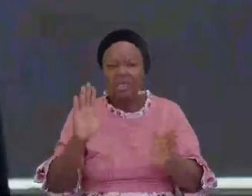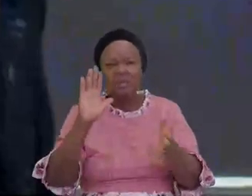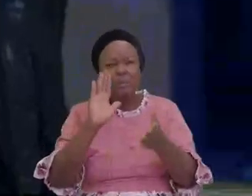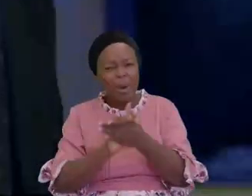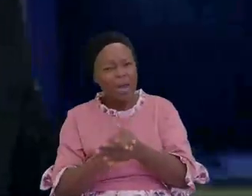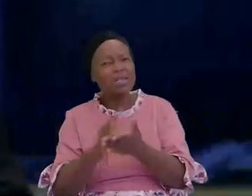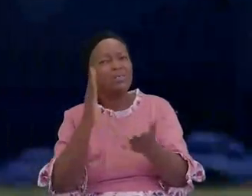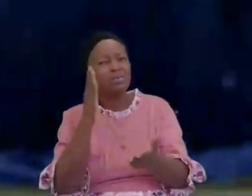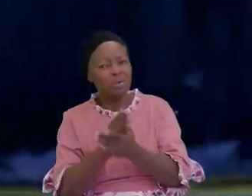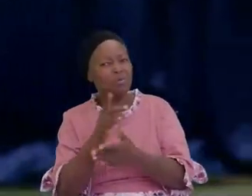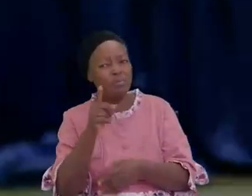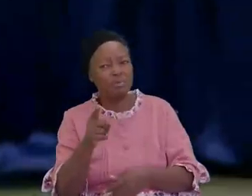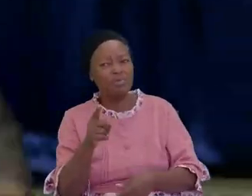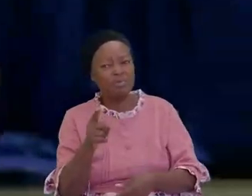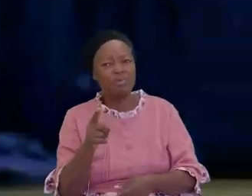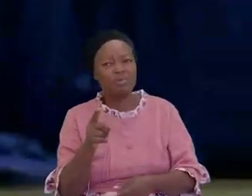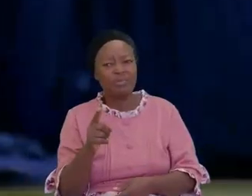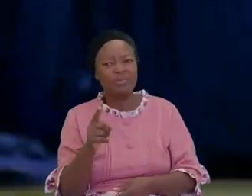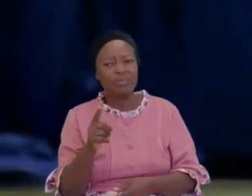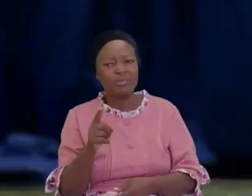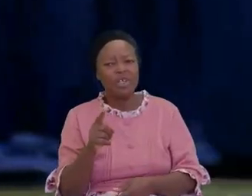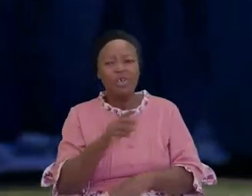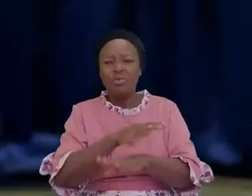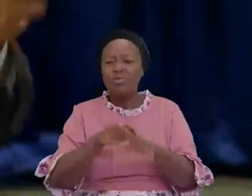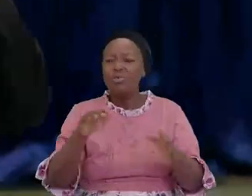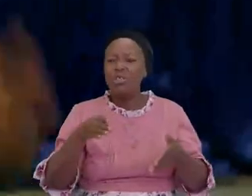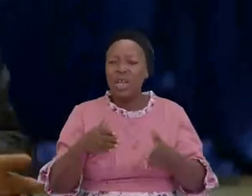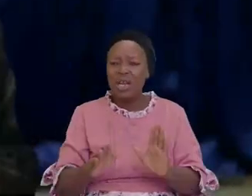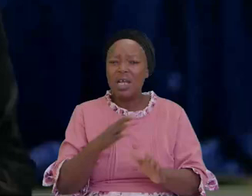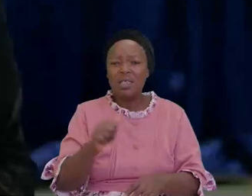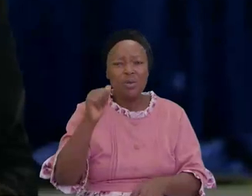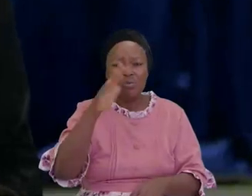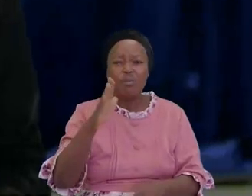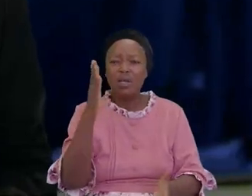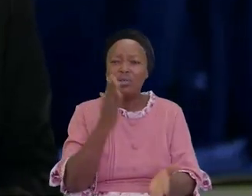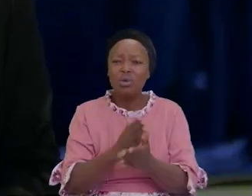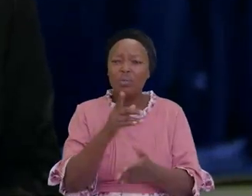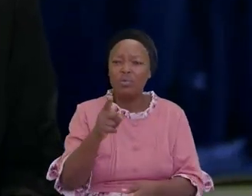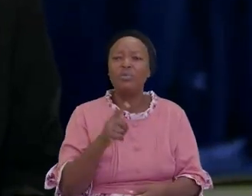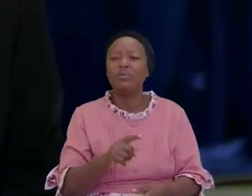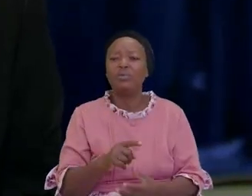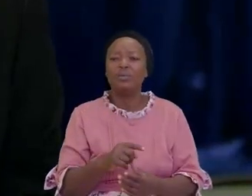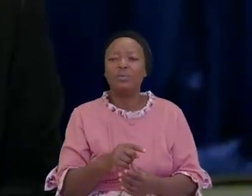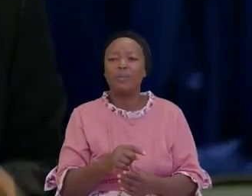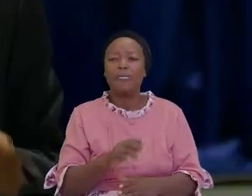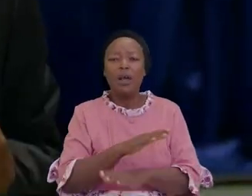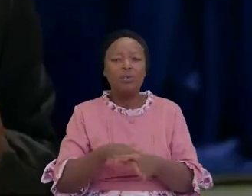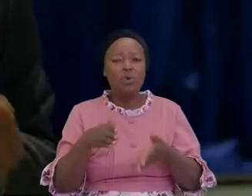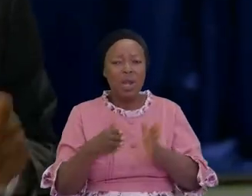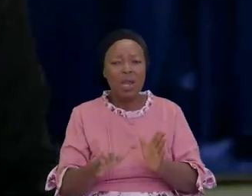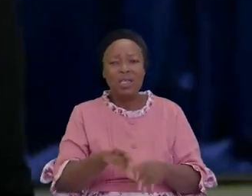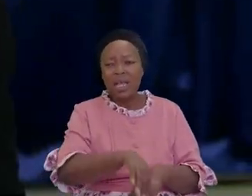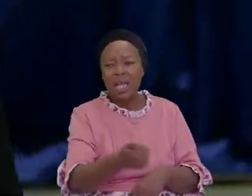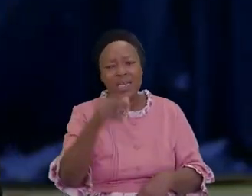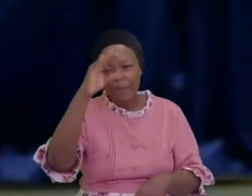Ne laisse pas le mariage t'empêcher. Ne laisse pas une femme t'arrêter. Ne laisse